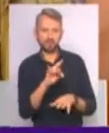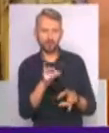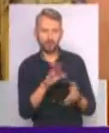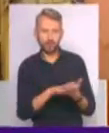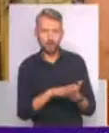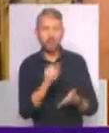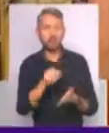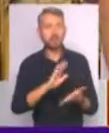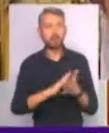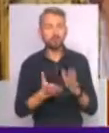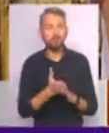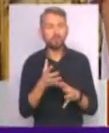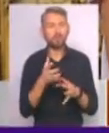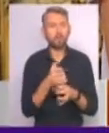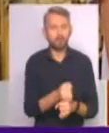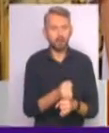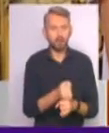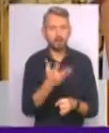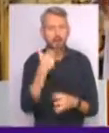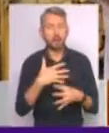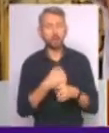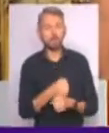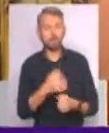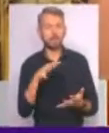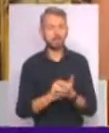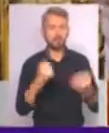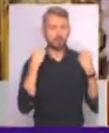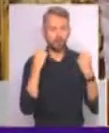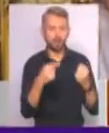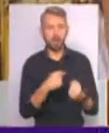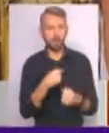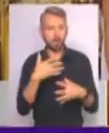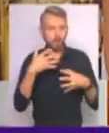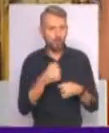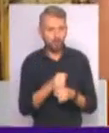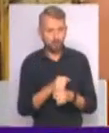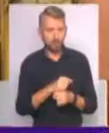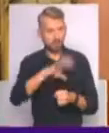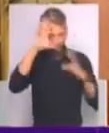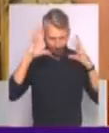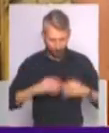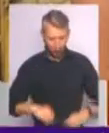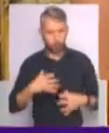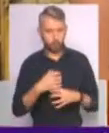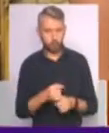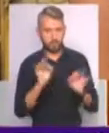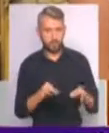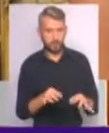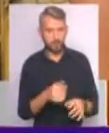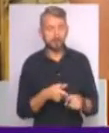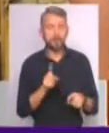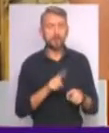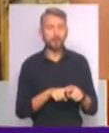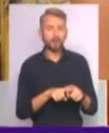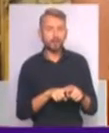уже похудеть, когда мы худеем, когда мы занимаемся спортом, мы же не худеем локально, уходит везде. Так. Вот эти